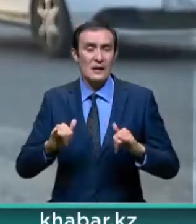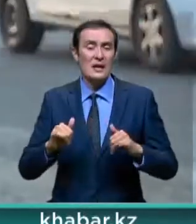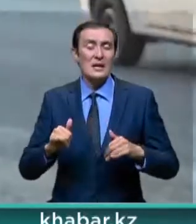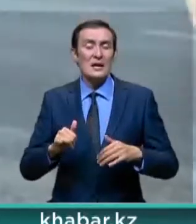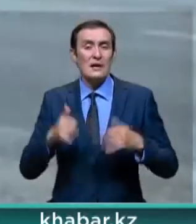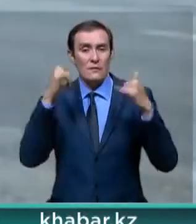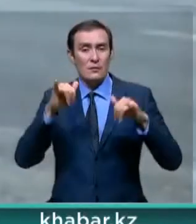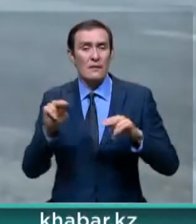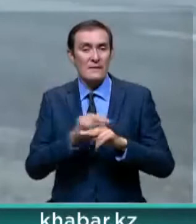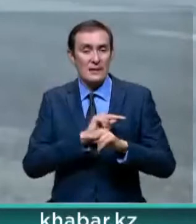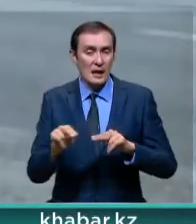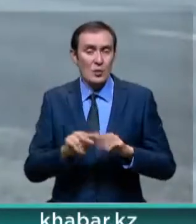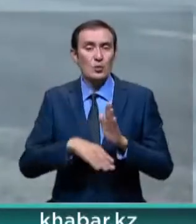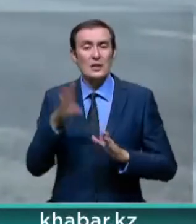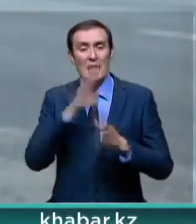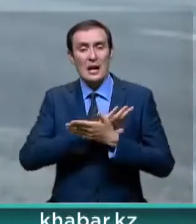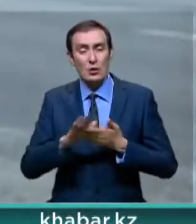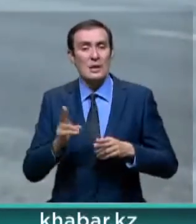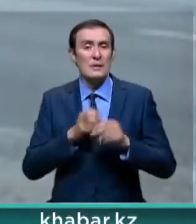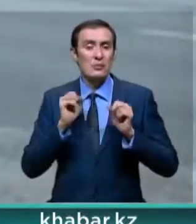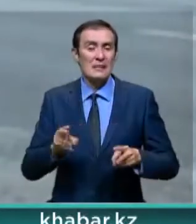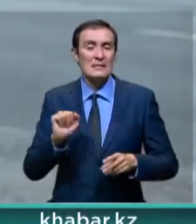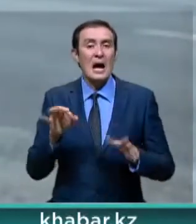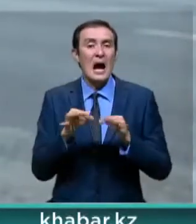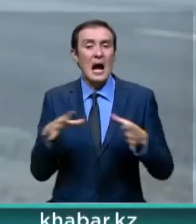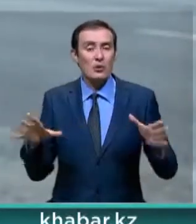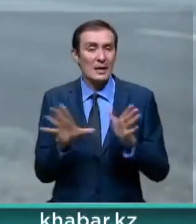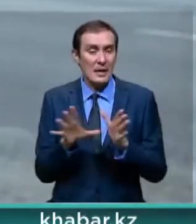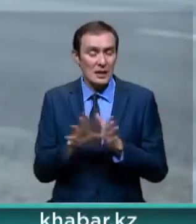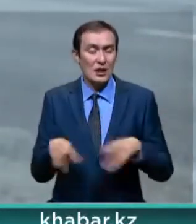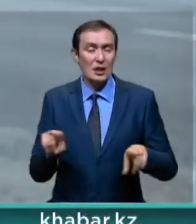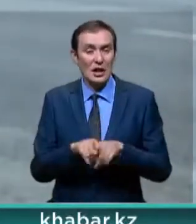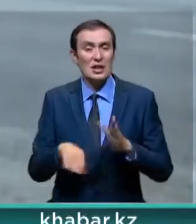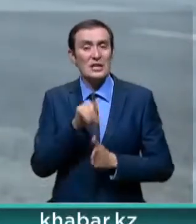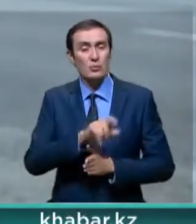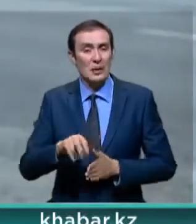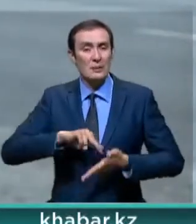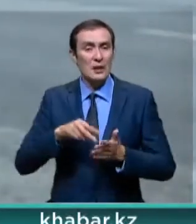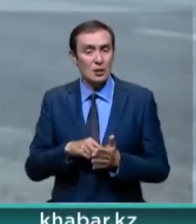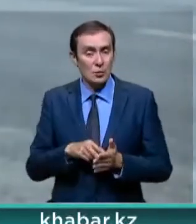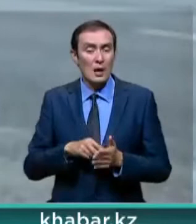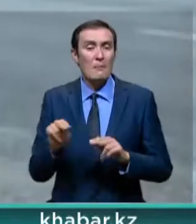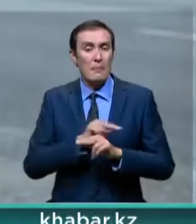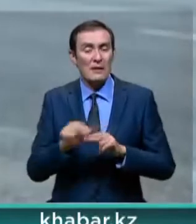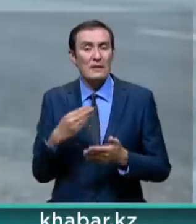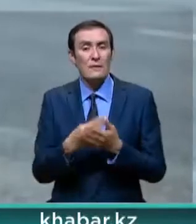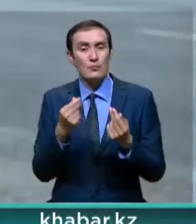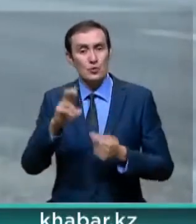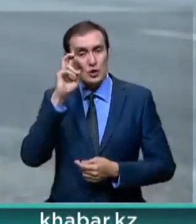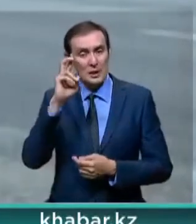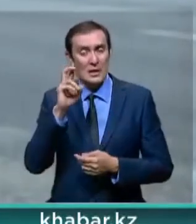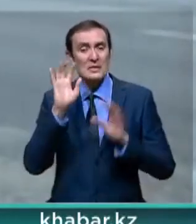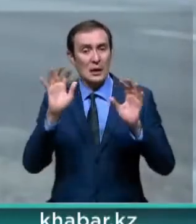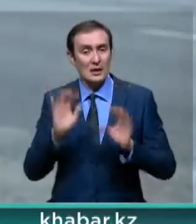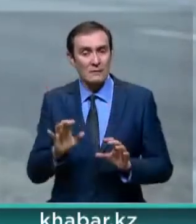АПК, улучшению экологии и развитию безопасной атомной энергетики. Кроме того, мажилисмены планируют принять поправки в бюджетное